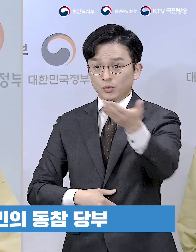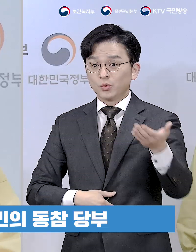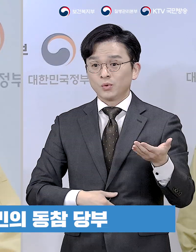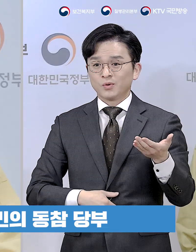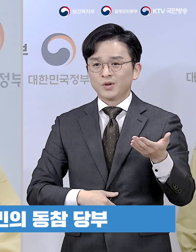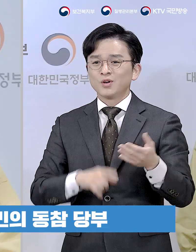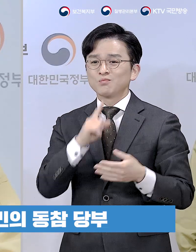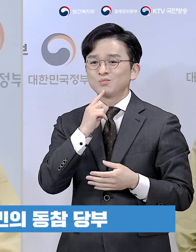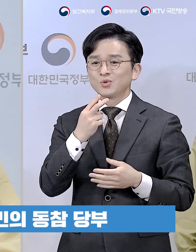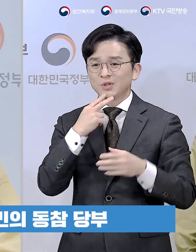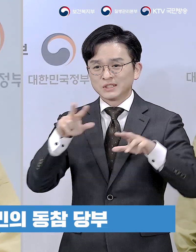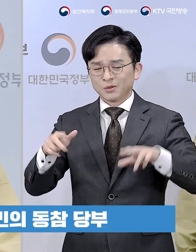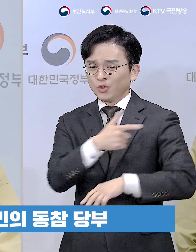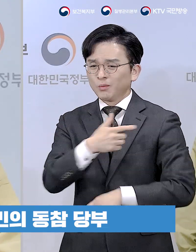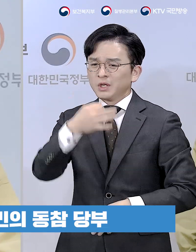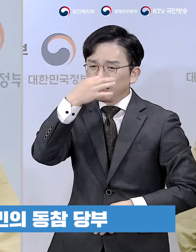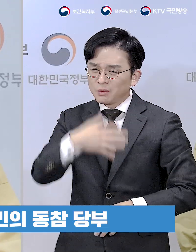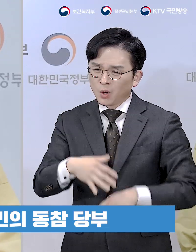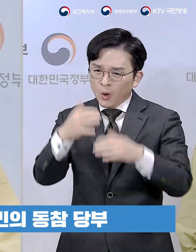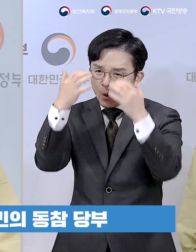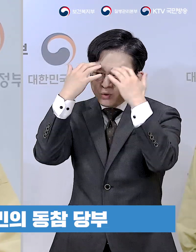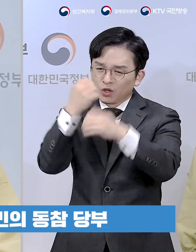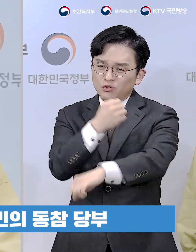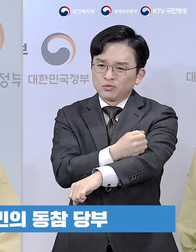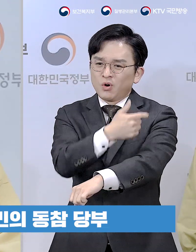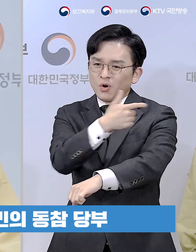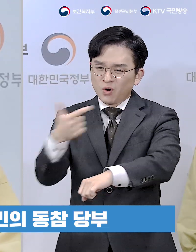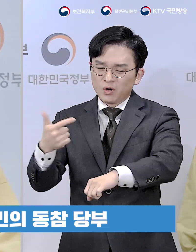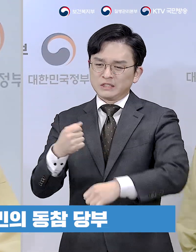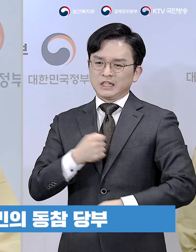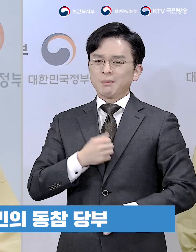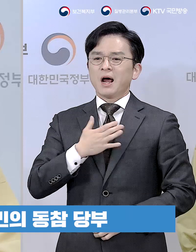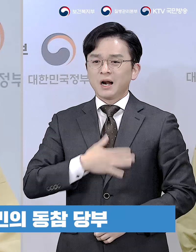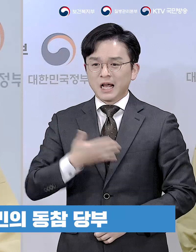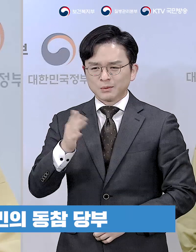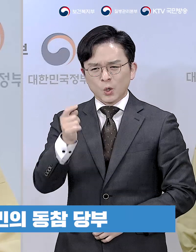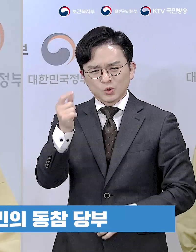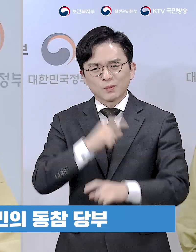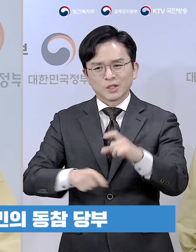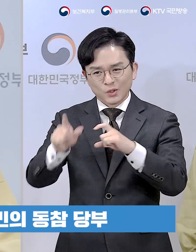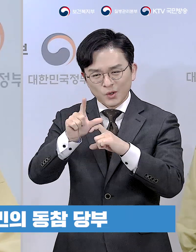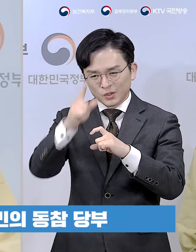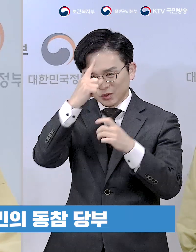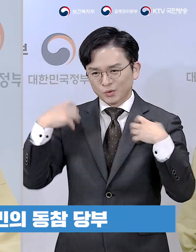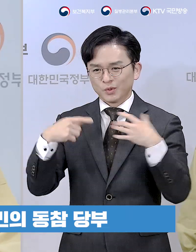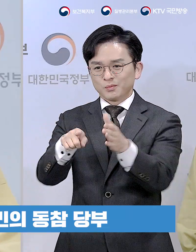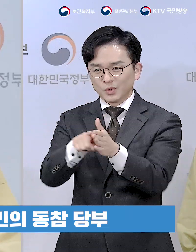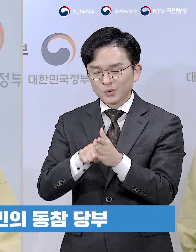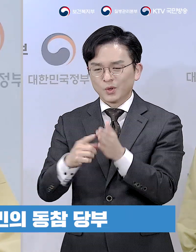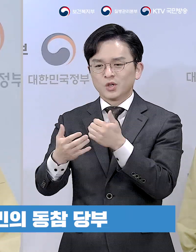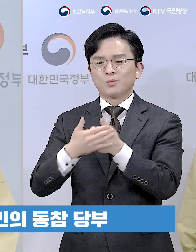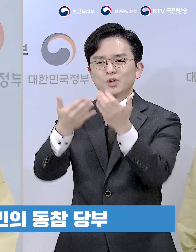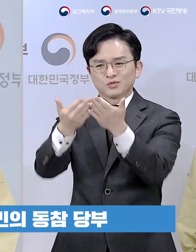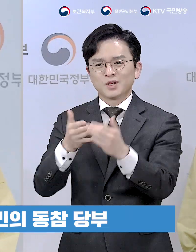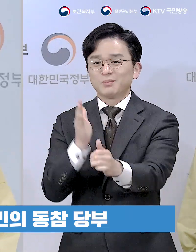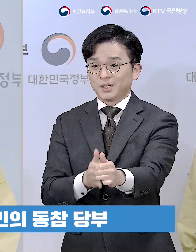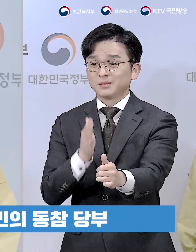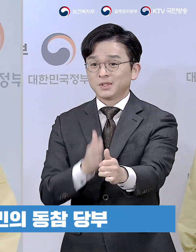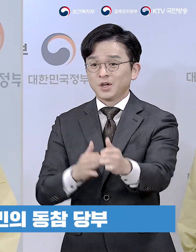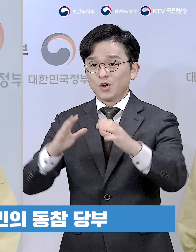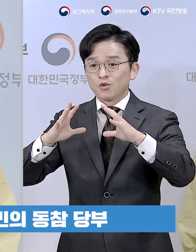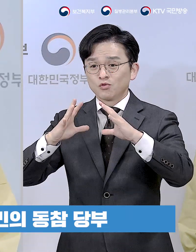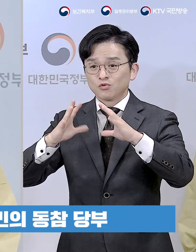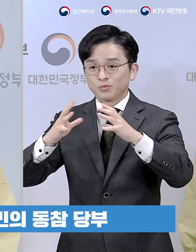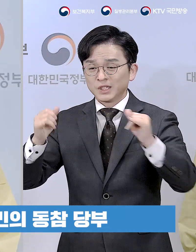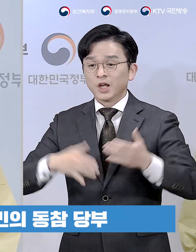바랍니다. 국민 여러분들께서도 많이 불편하고 힘이 드시겠지만 조금만 더 함께 노력해 주실